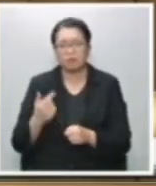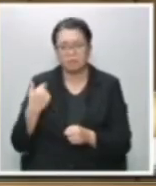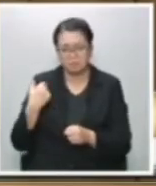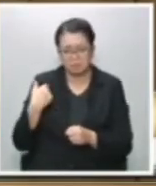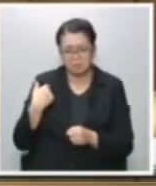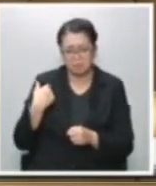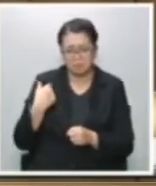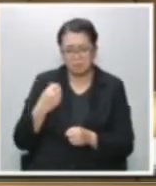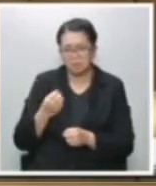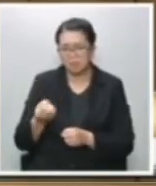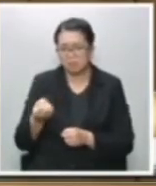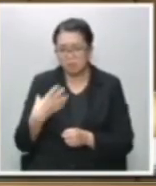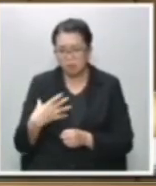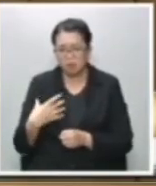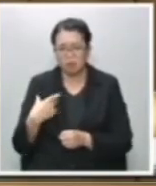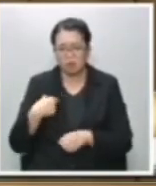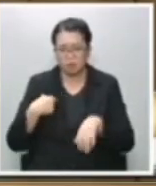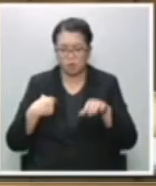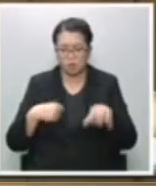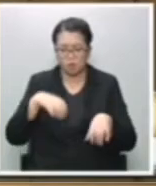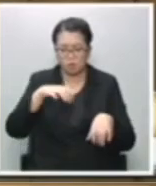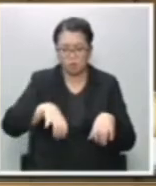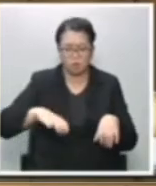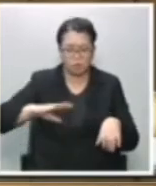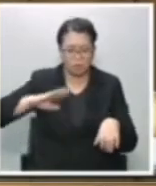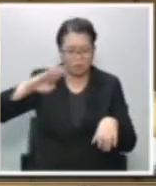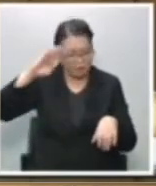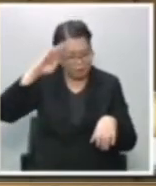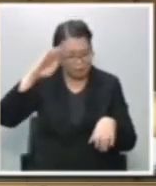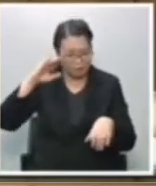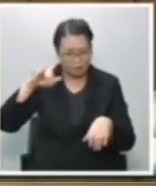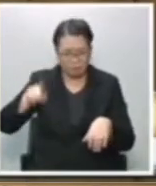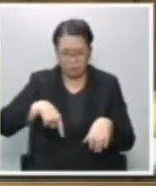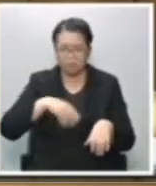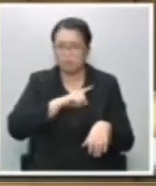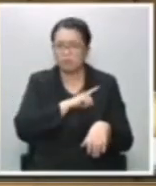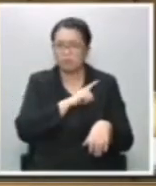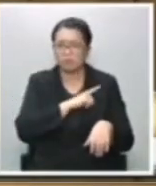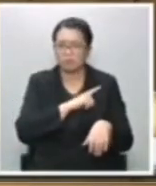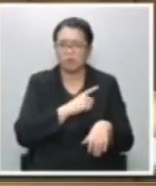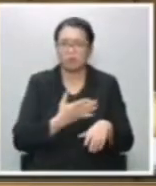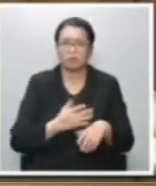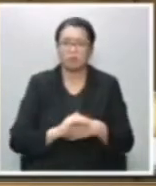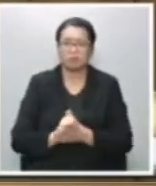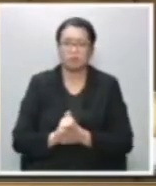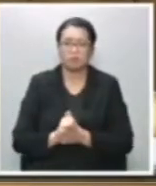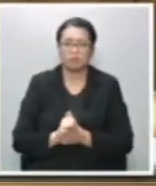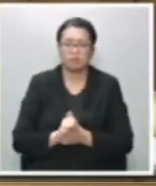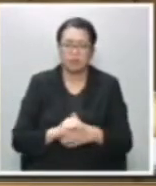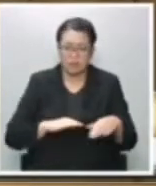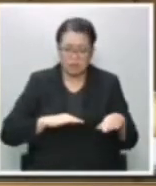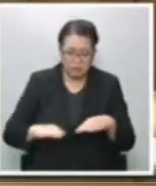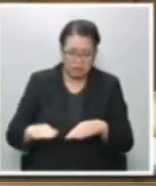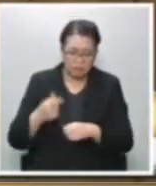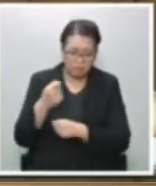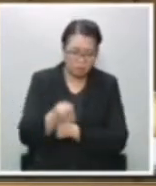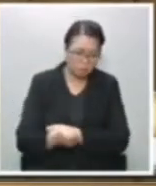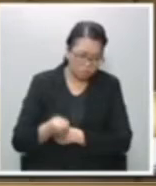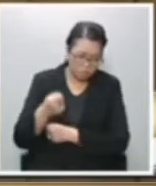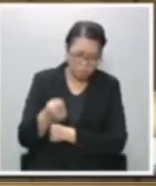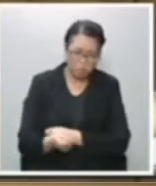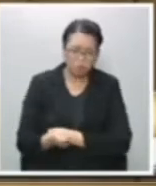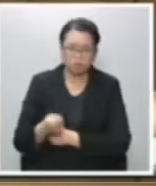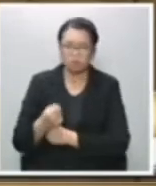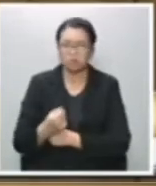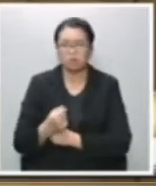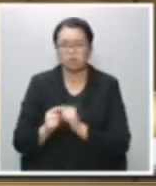ให้ถึงบ่อบาดาลให้หน่วยทหารมารับผิดชอบให้กรมน้ำบาดาลมาต่างๆไปเตรียมขุด ตามที่ท้องถิ่นเนี่ย